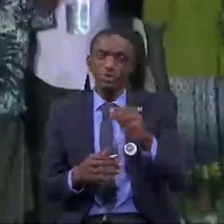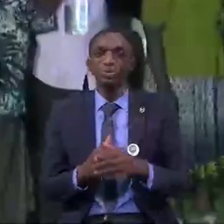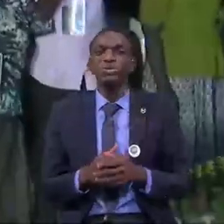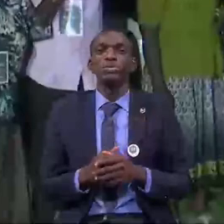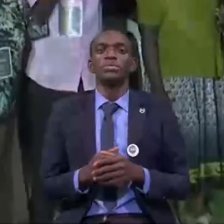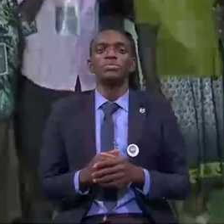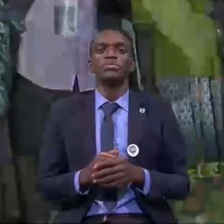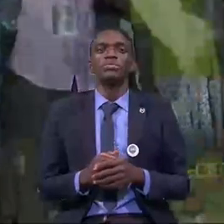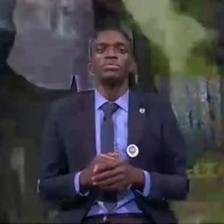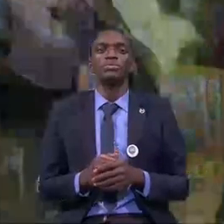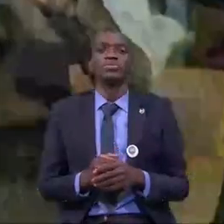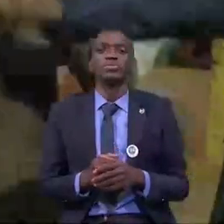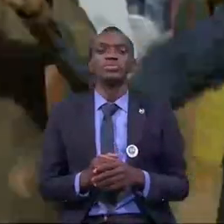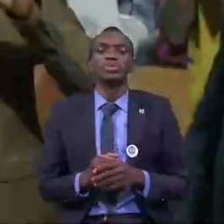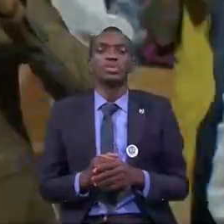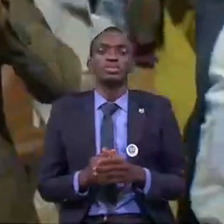toi.